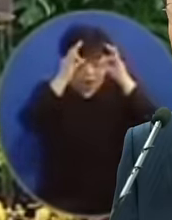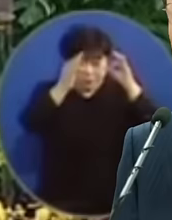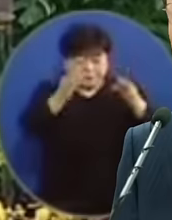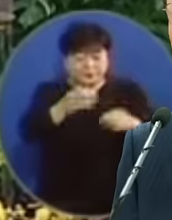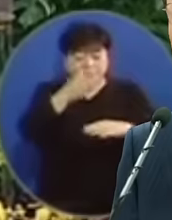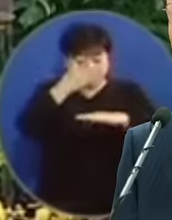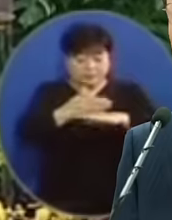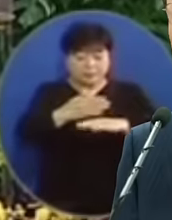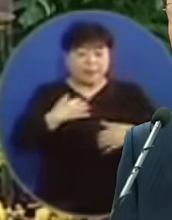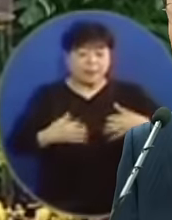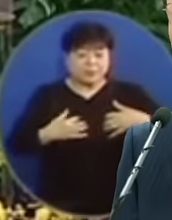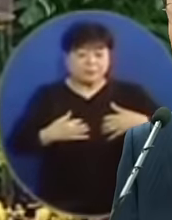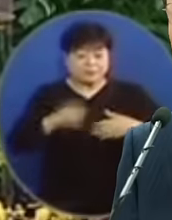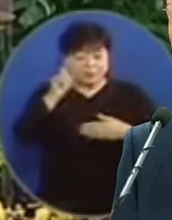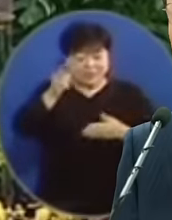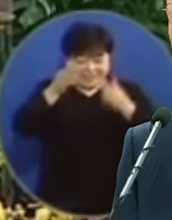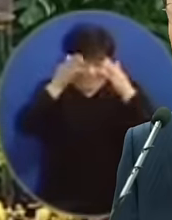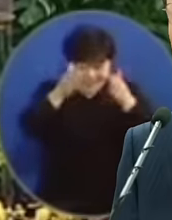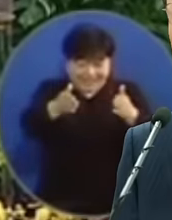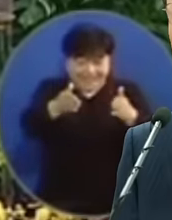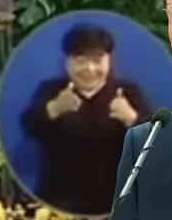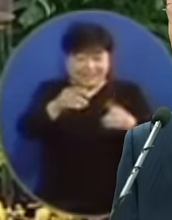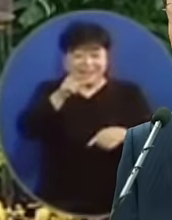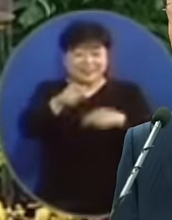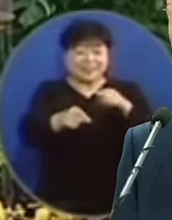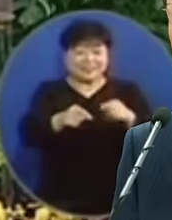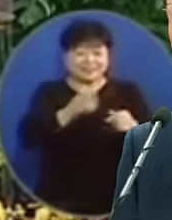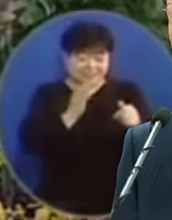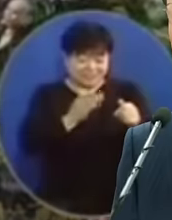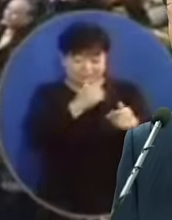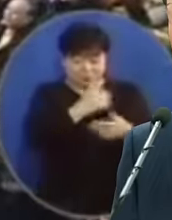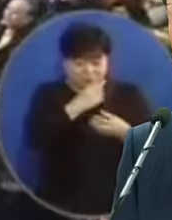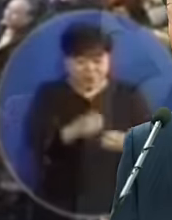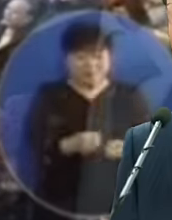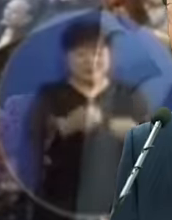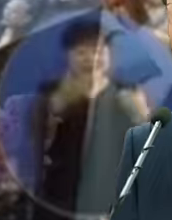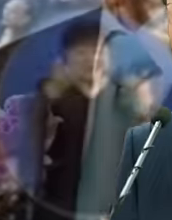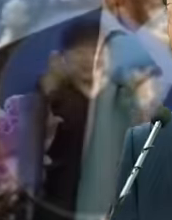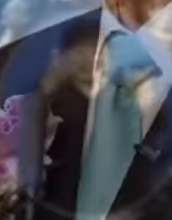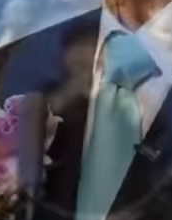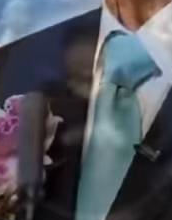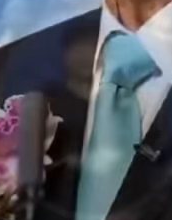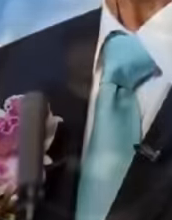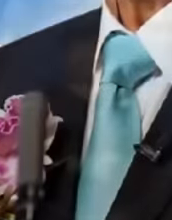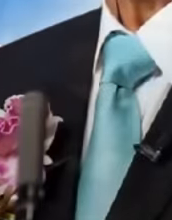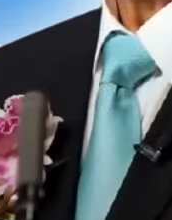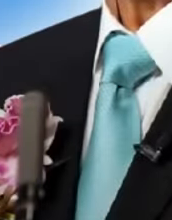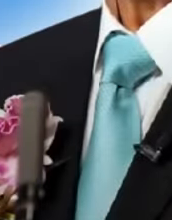감사와 기쁨으로 내일을 향해 나아가는 여러분 되시기를 주님 이름으로 축원합니다.